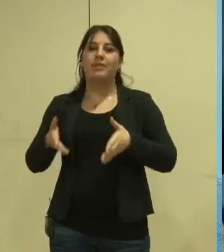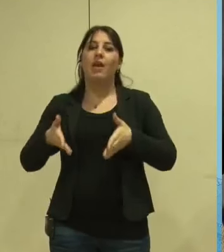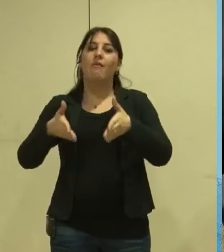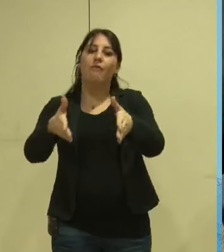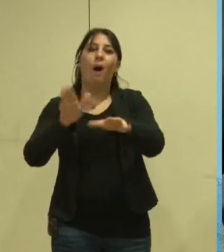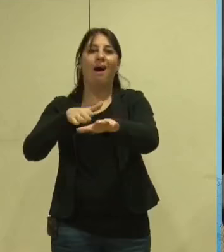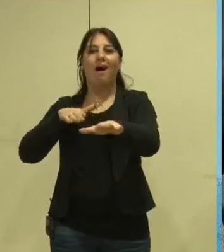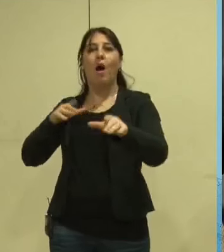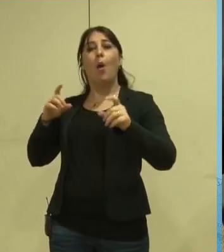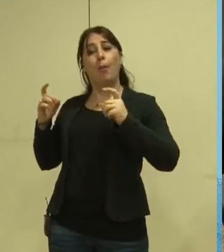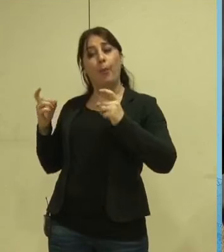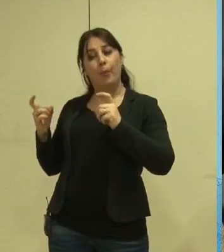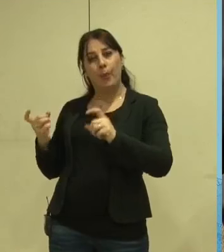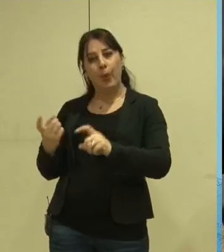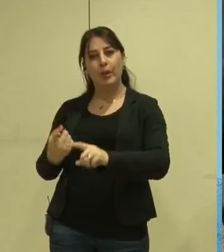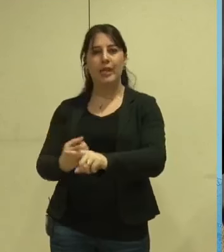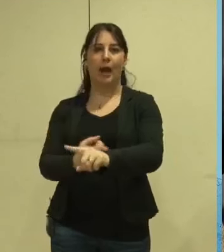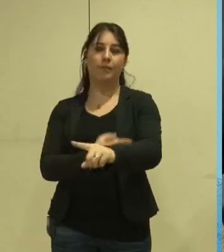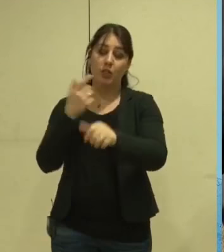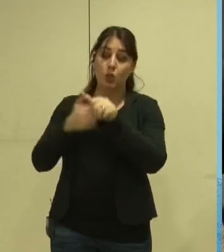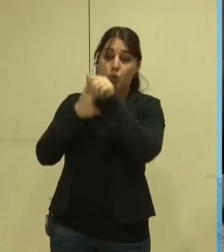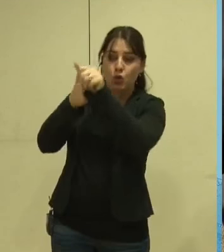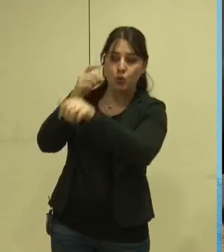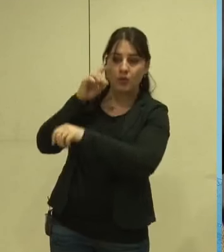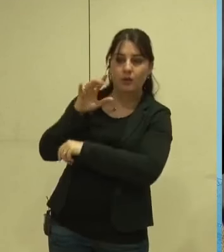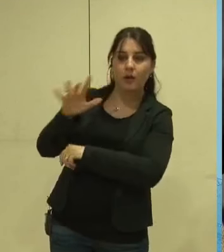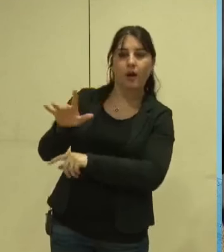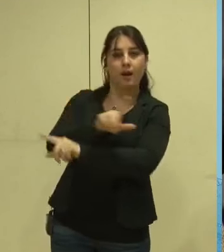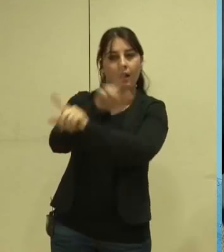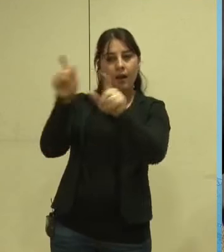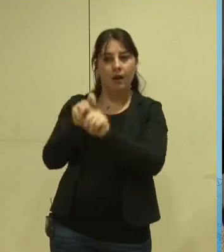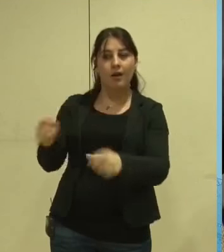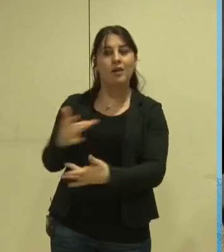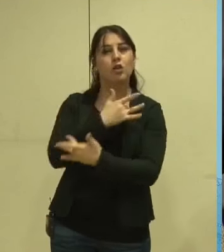concernées, tenant compte de leurs avis et respectueuse de leur